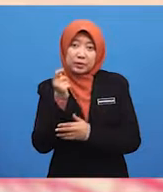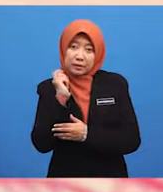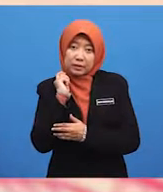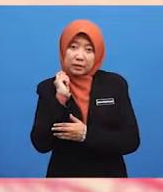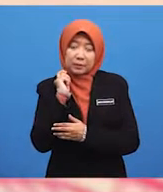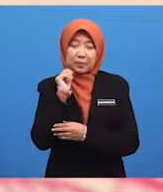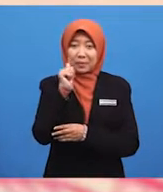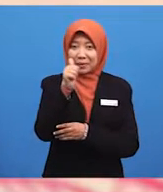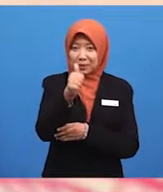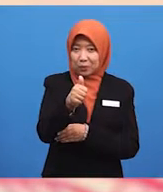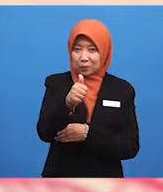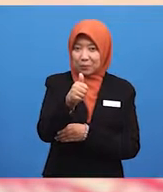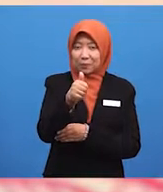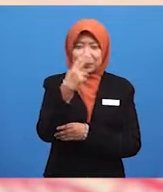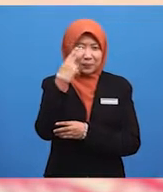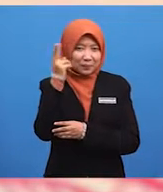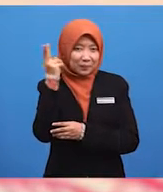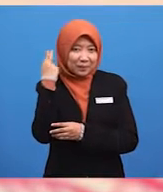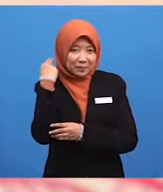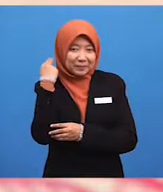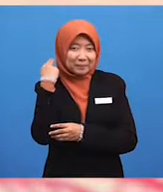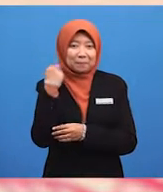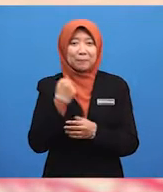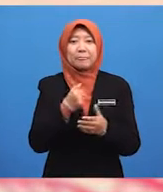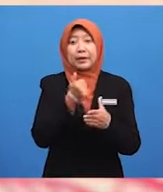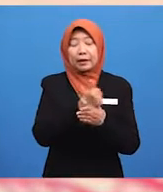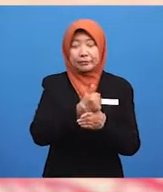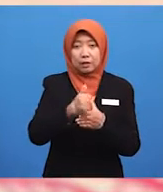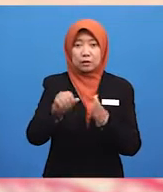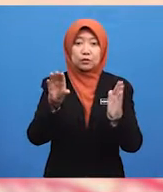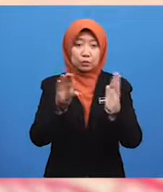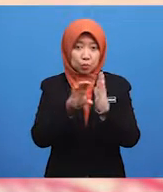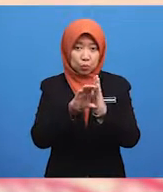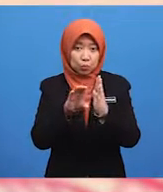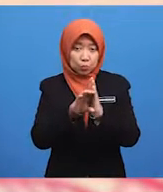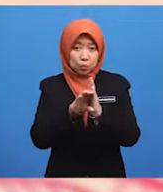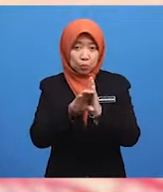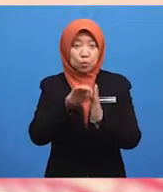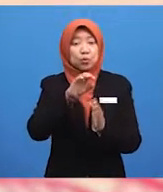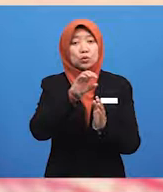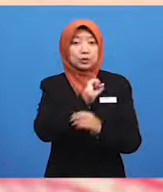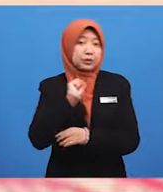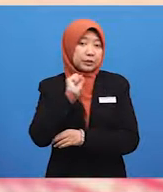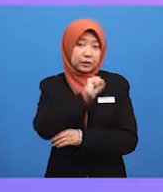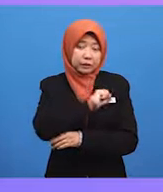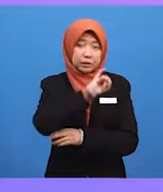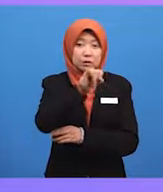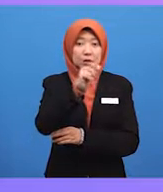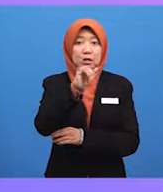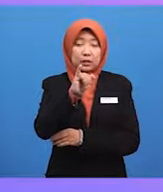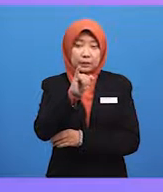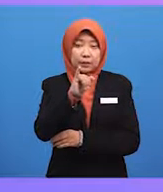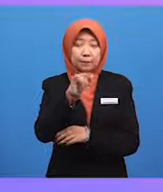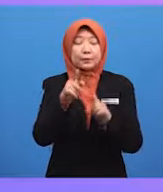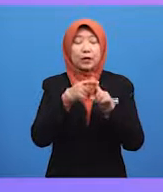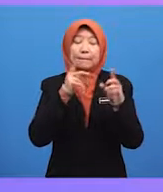Bagus, kamu memang hebat. Di antara contoh perbuatan syirik jali adalah seperti dari